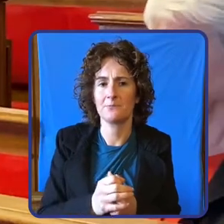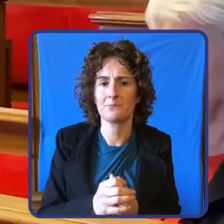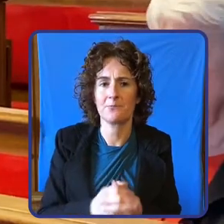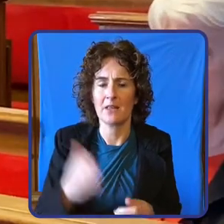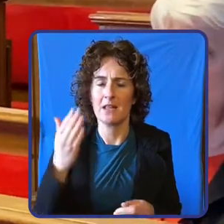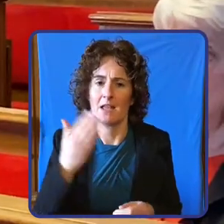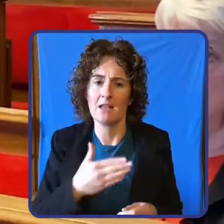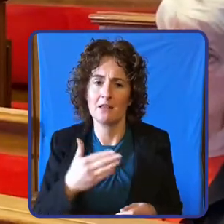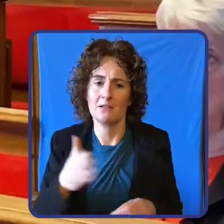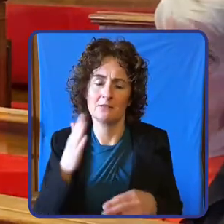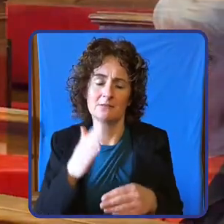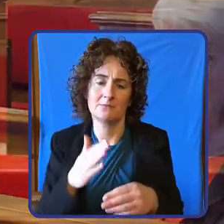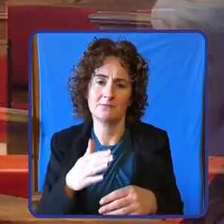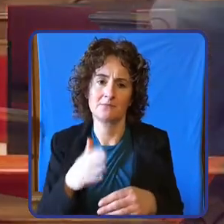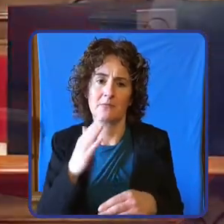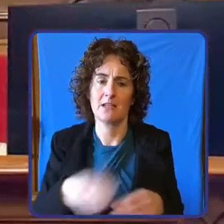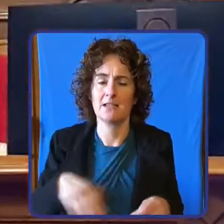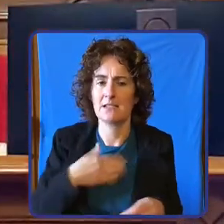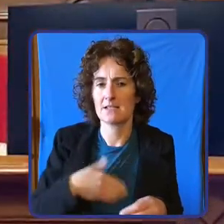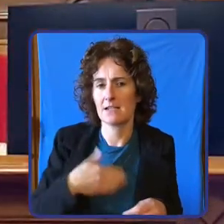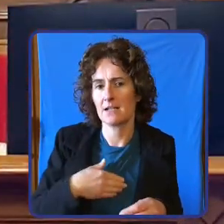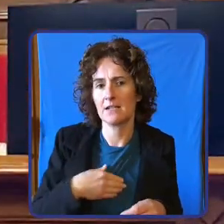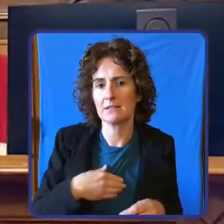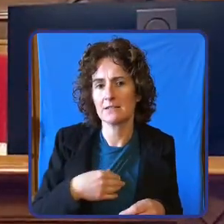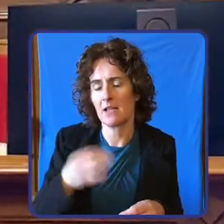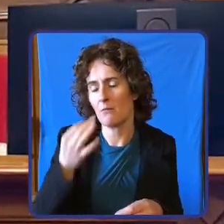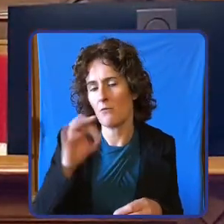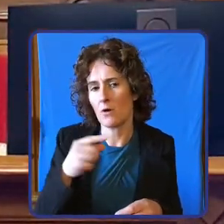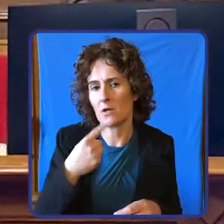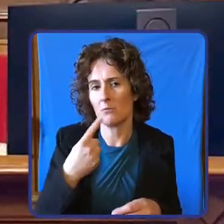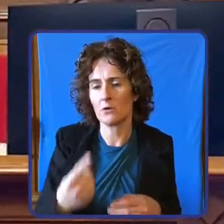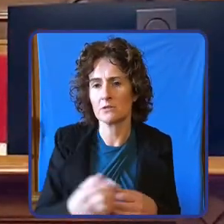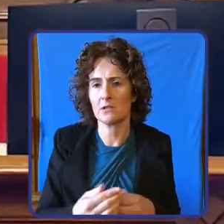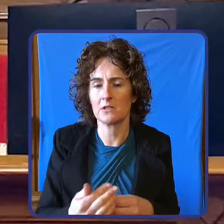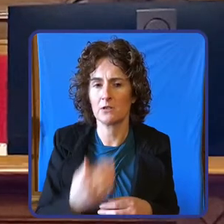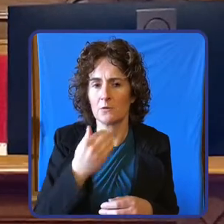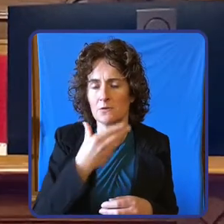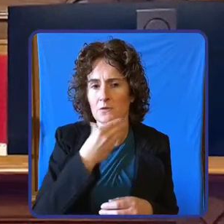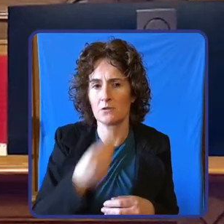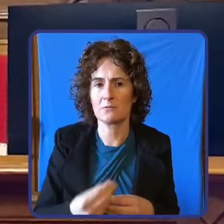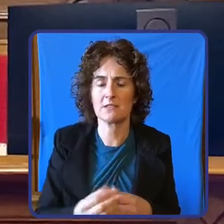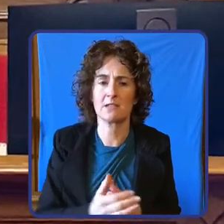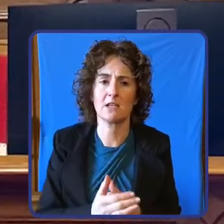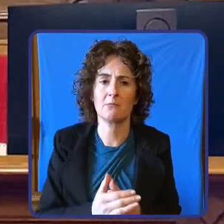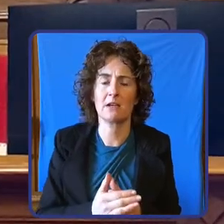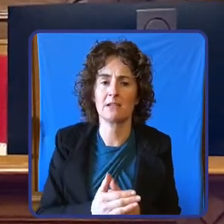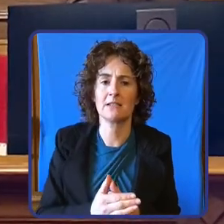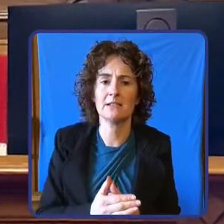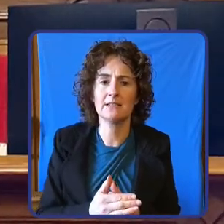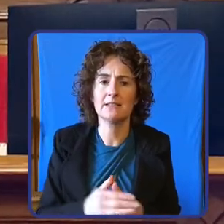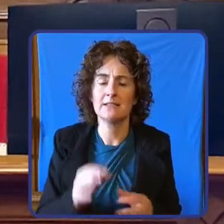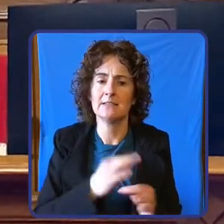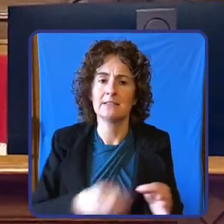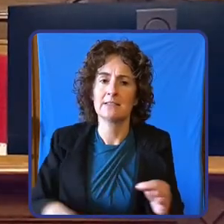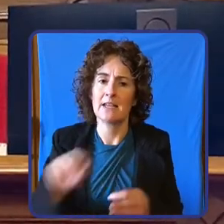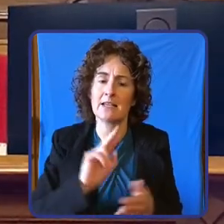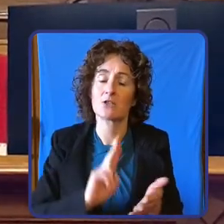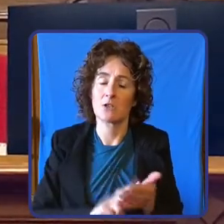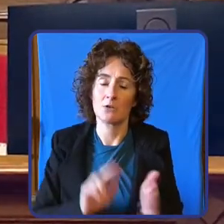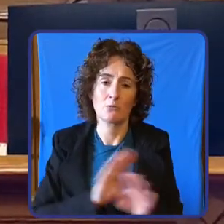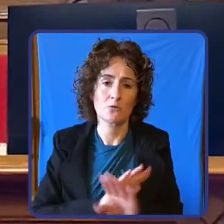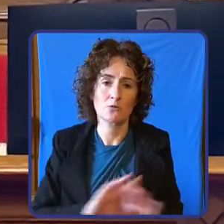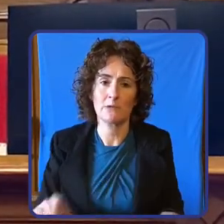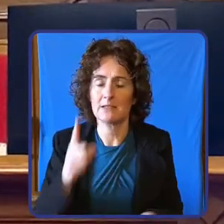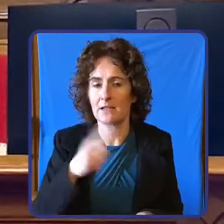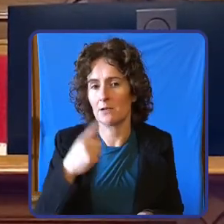ezekkel kapcsolatban. Köszönöm a szót. Köszönöm szépen. Igen, sajnos teljesen jogos minden, amit képviselsz, hogy elmondod, de külön fölhívnám a figyelmet